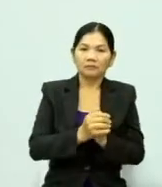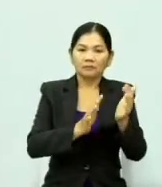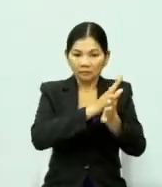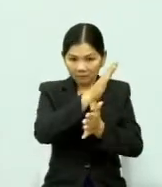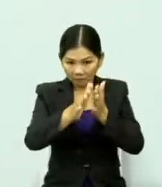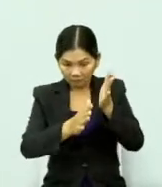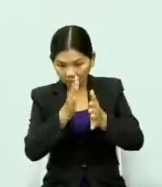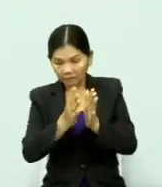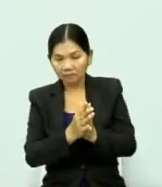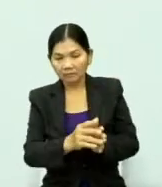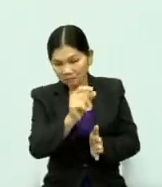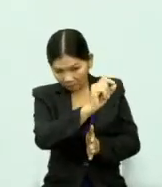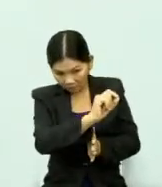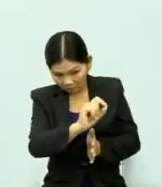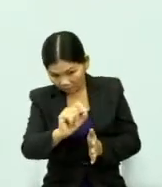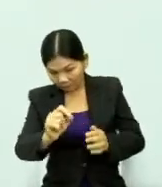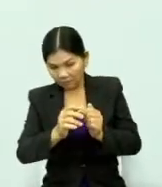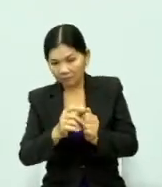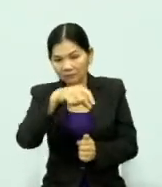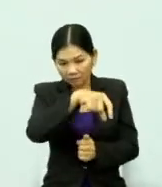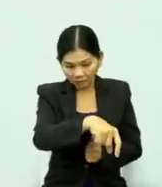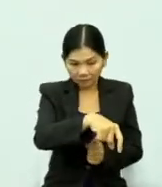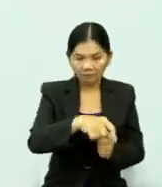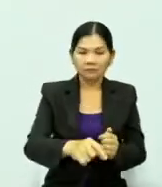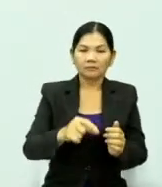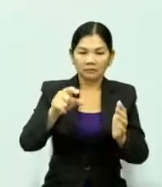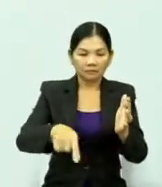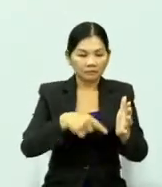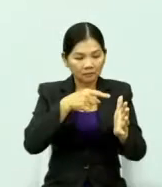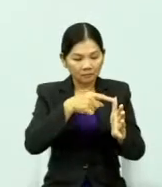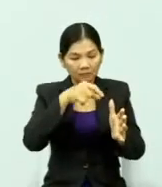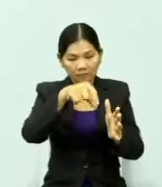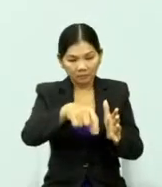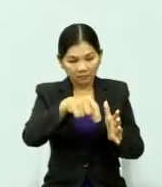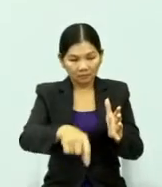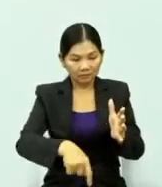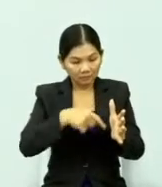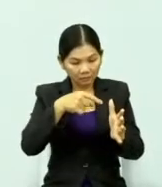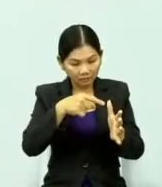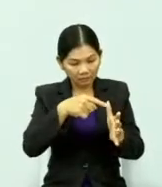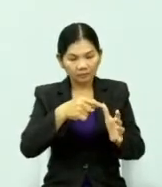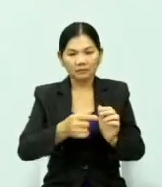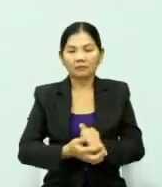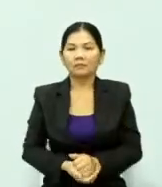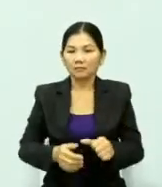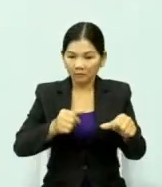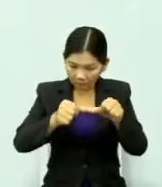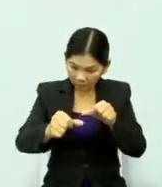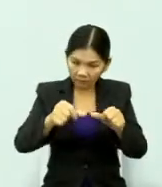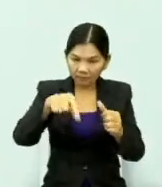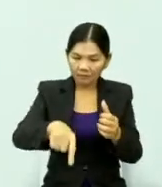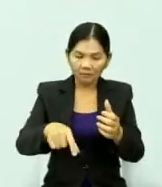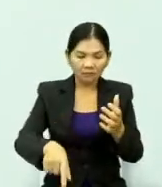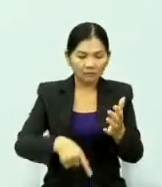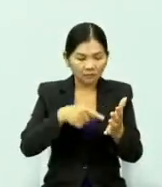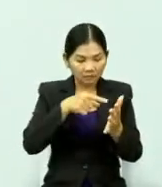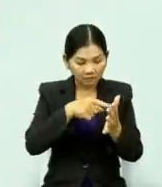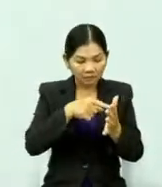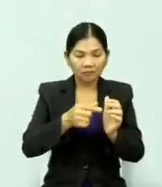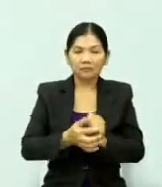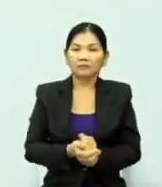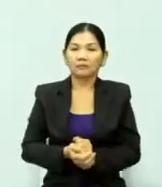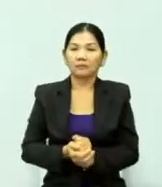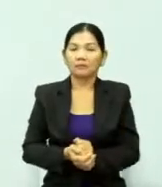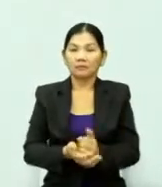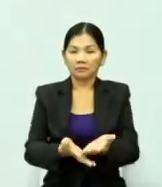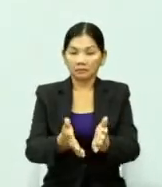án chả đôi chứ có á cả nhưng dừng ăn dừng ná nhưng dừng ăn bật tó có ấy cái cốt có ấy dừng má hay